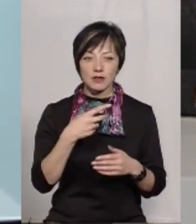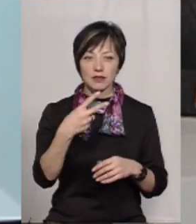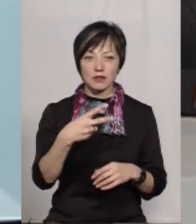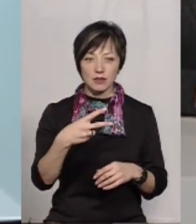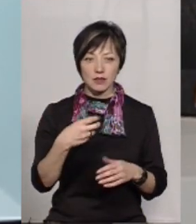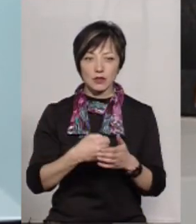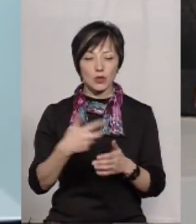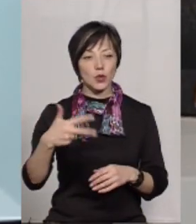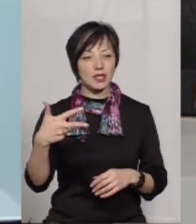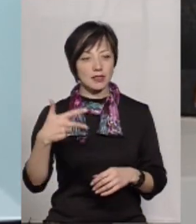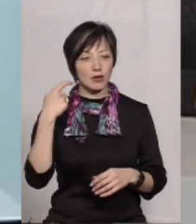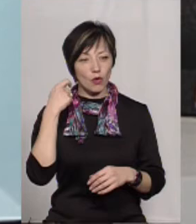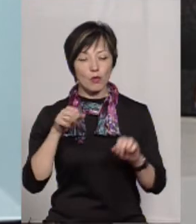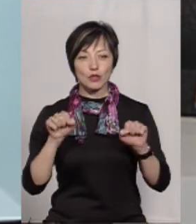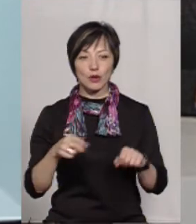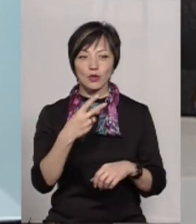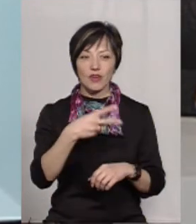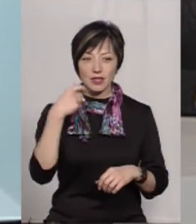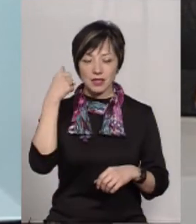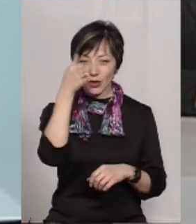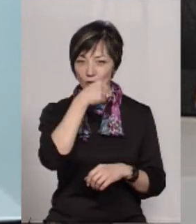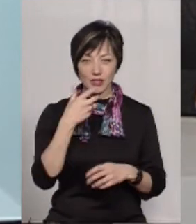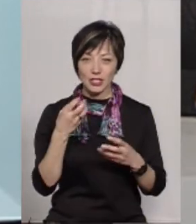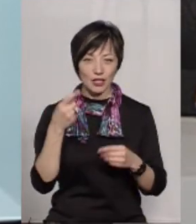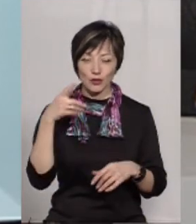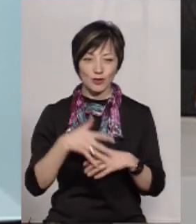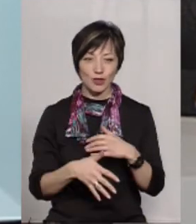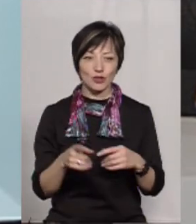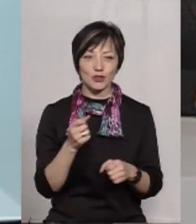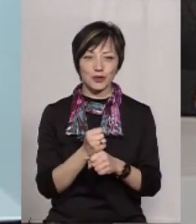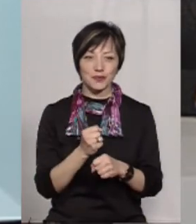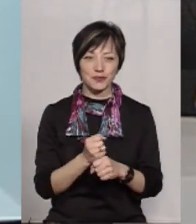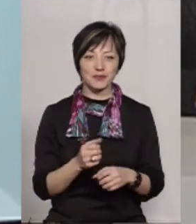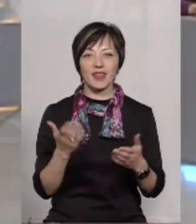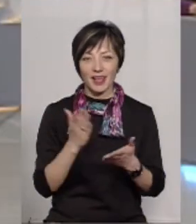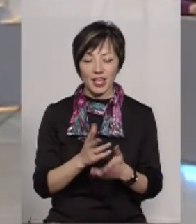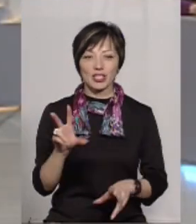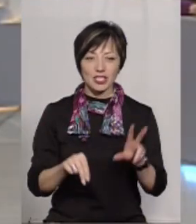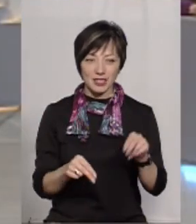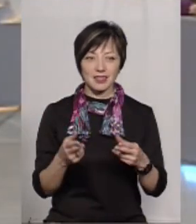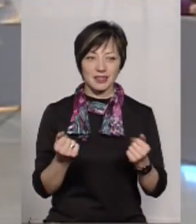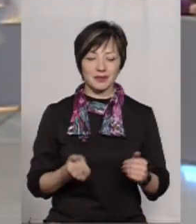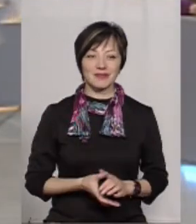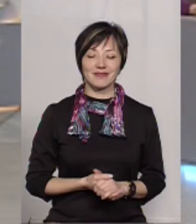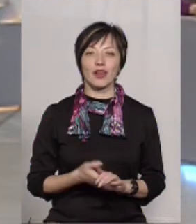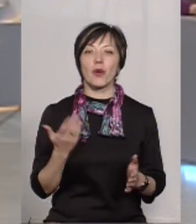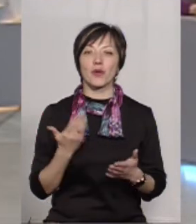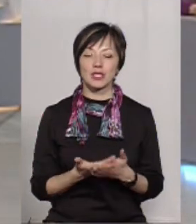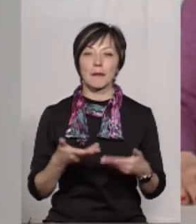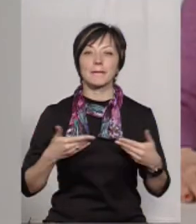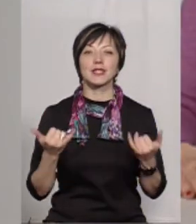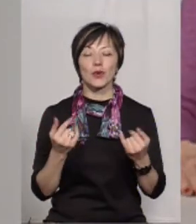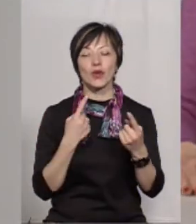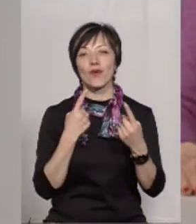від 20 до 30 років. То, можливо, ті, хто 20 років, вони ще не усвідомлюють, що вони творять. Але є шанс. Є шанс. Отже,